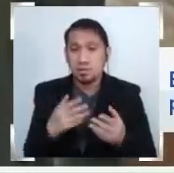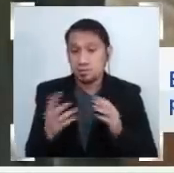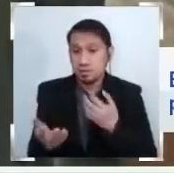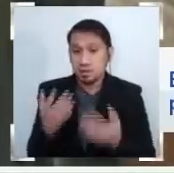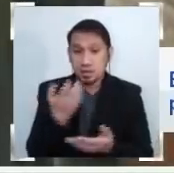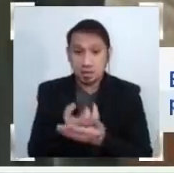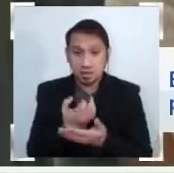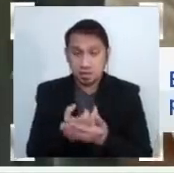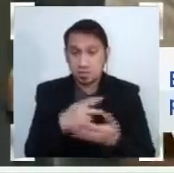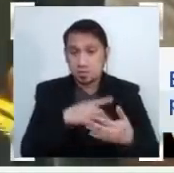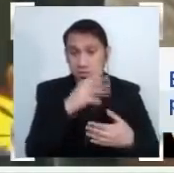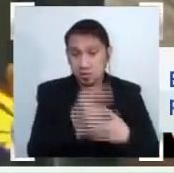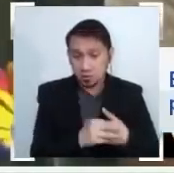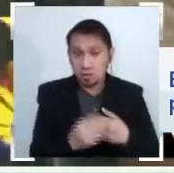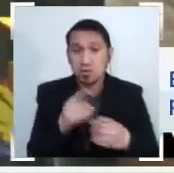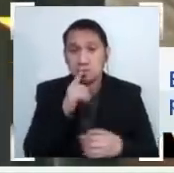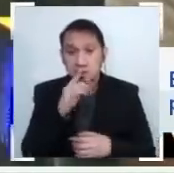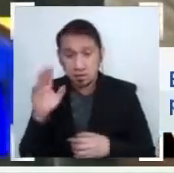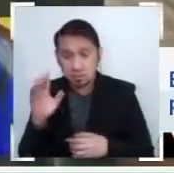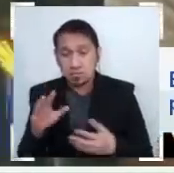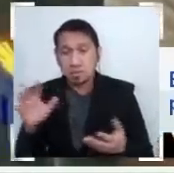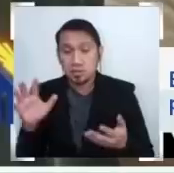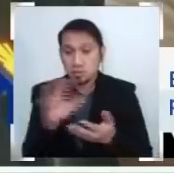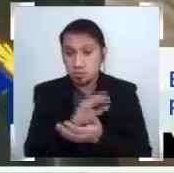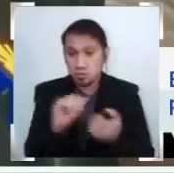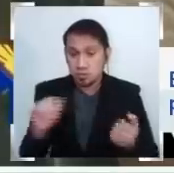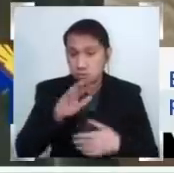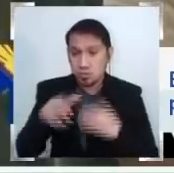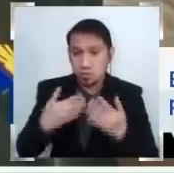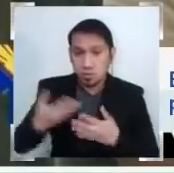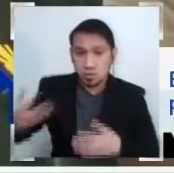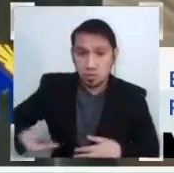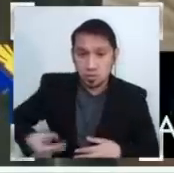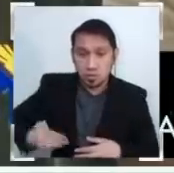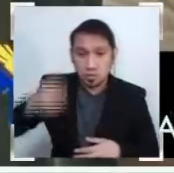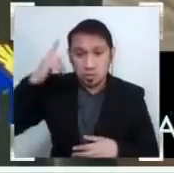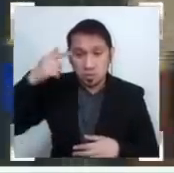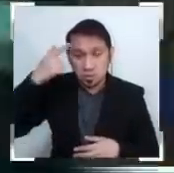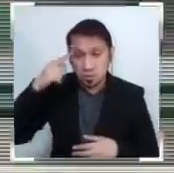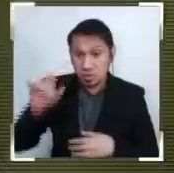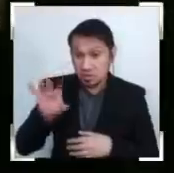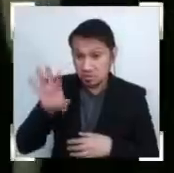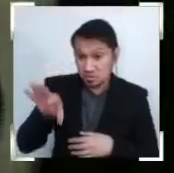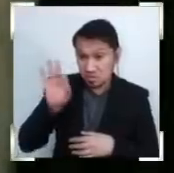sa pangakong sugpuin ang katiwalian sa gobyerno. Ipapakulong daw niya ang mga tiwali sa gobyerno.